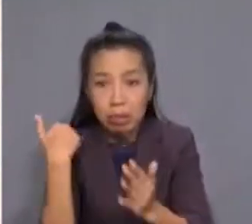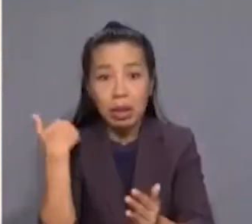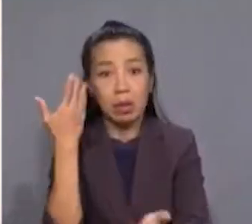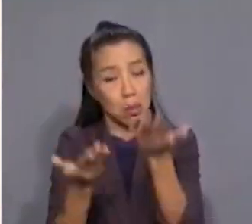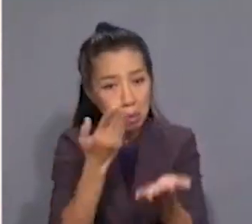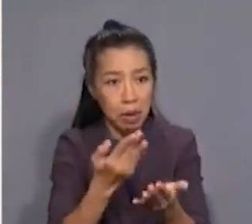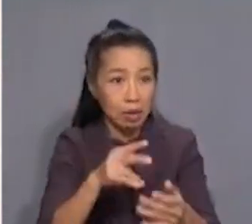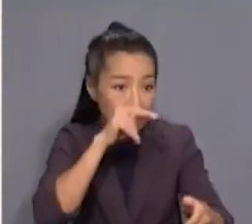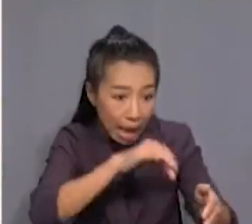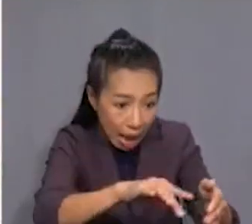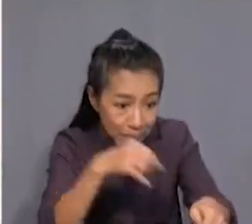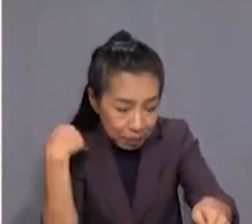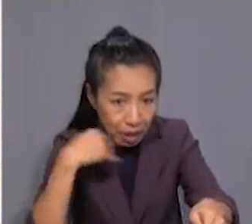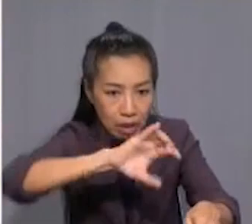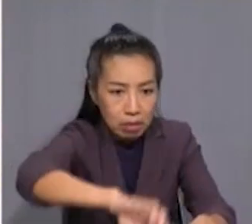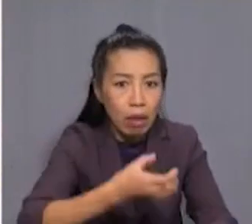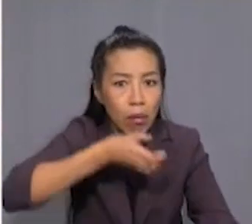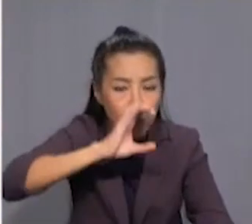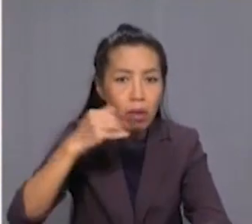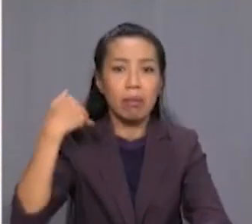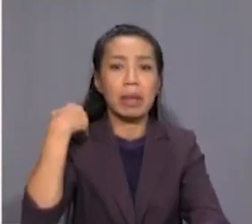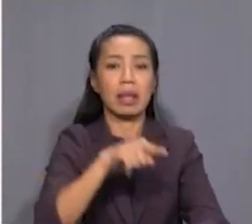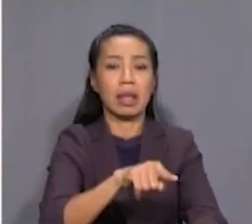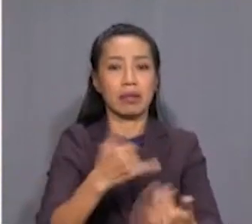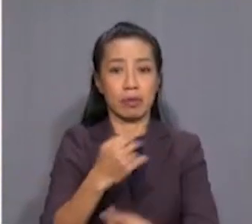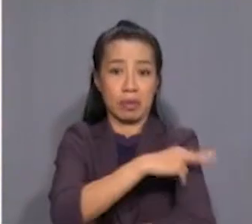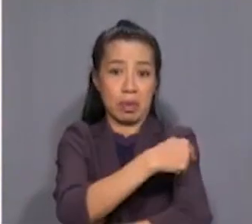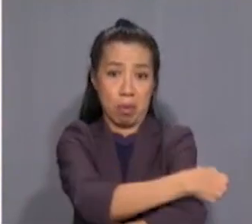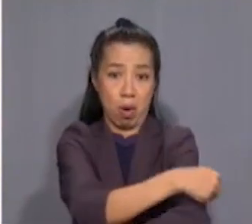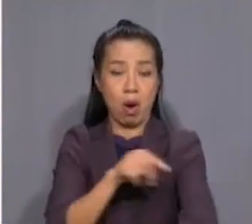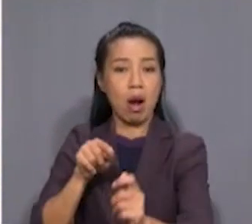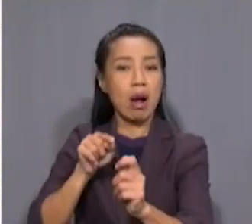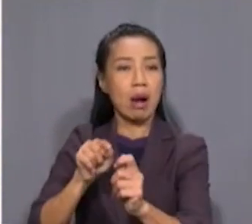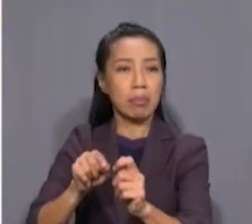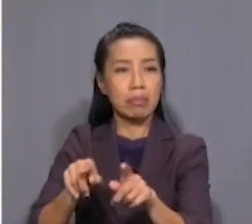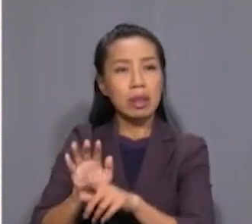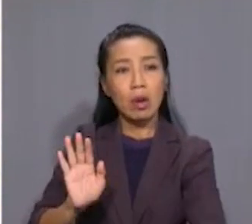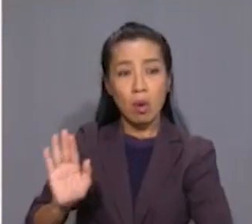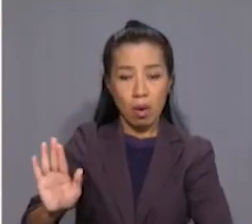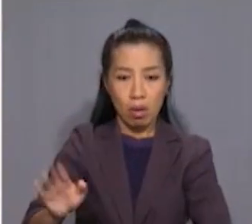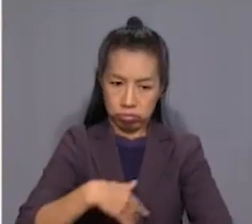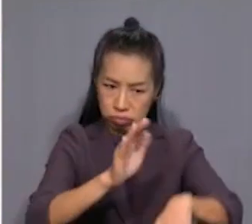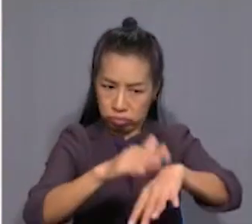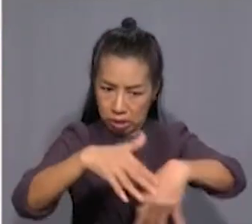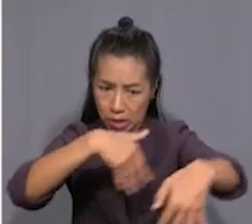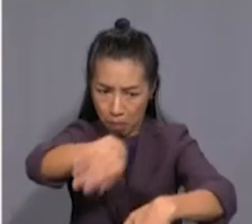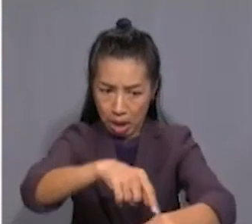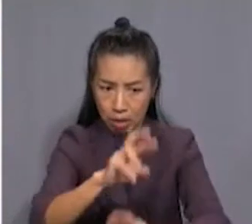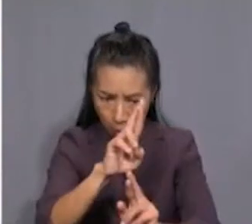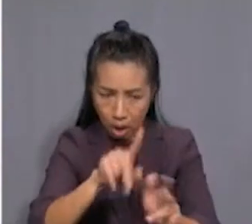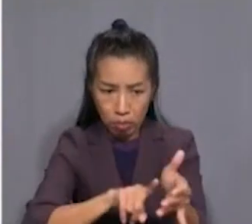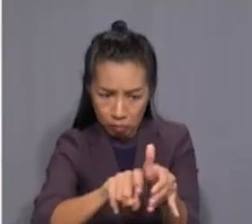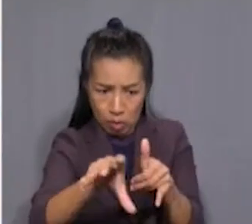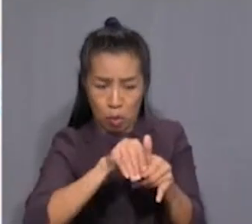ษาโรคนะครับวันนี้ทางนายอำนวยเนียมหมื่นวัยสาธารณสุขอำเภอบ้านเหลื่อมจังหวัดนครราชสีมาเตือนชาวบ้านว่าอาจจะ